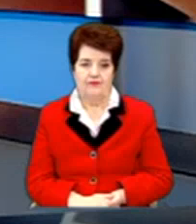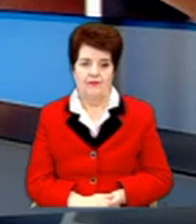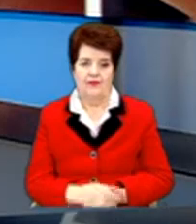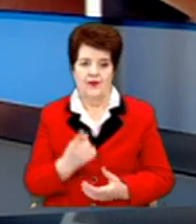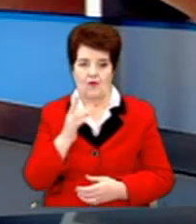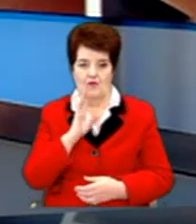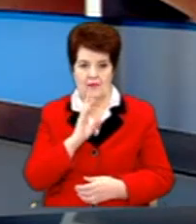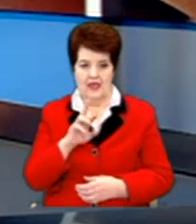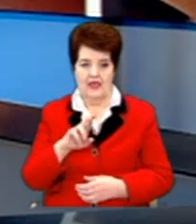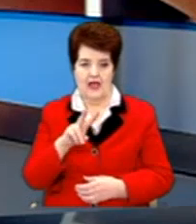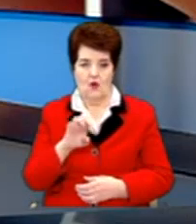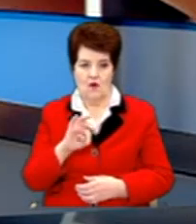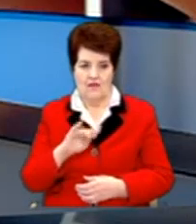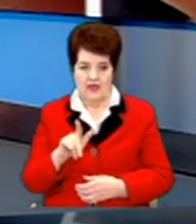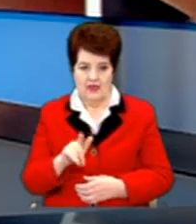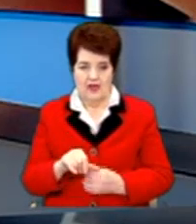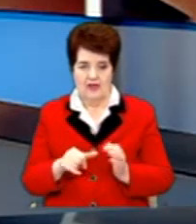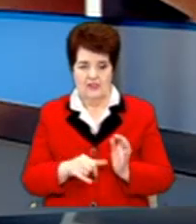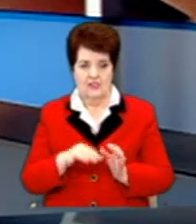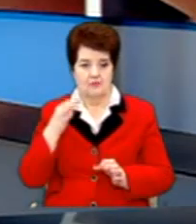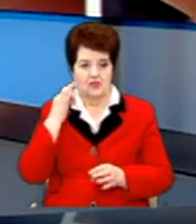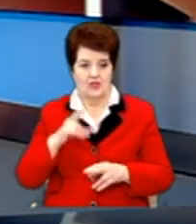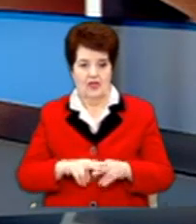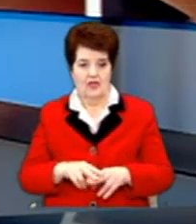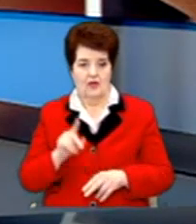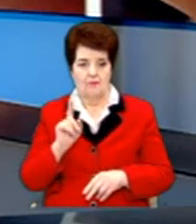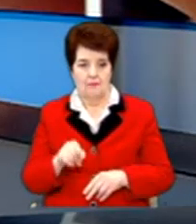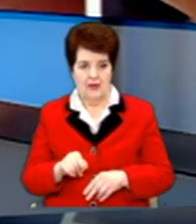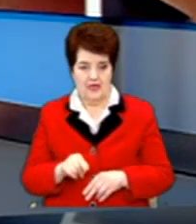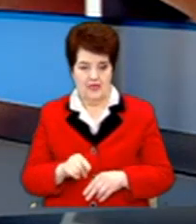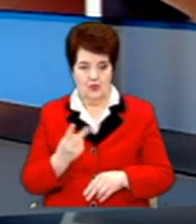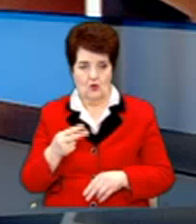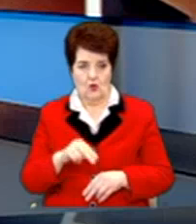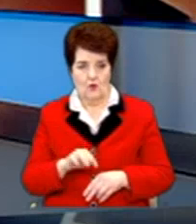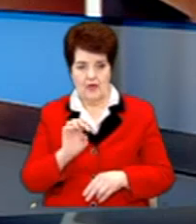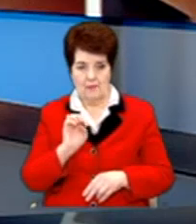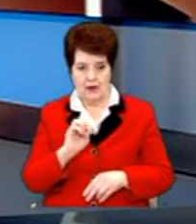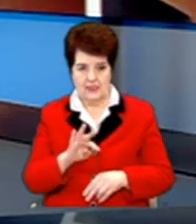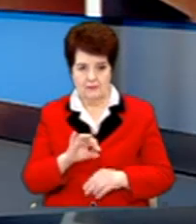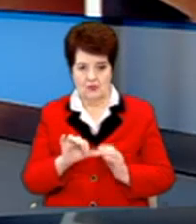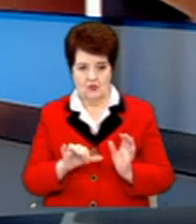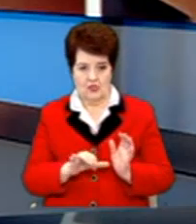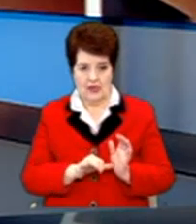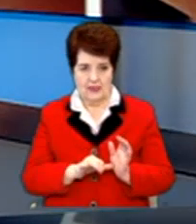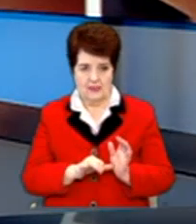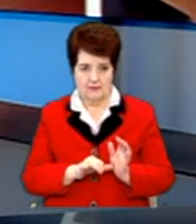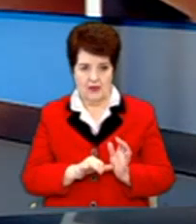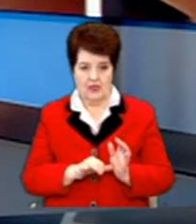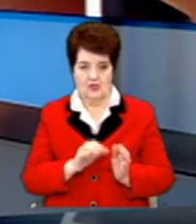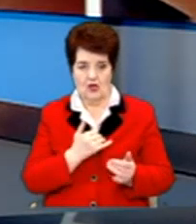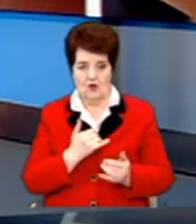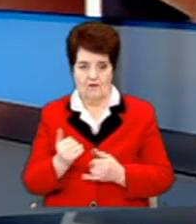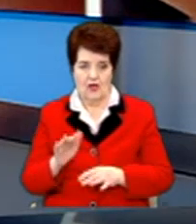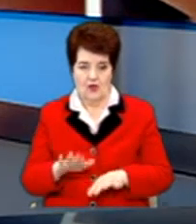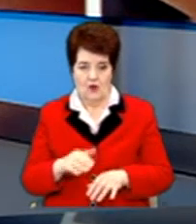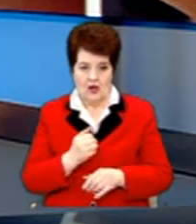O femeie din Ialoveni a fost condamnată la 16 ani de închisoare pentru că între anii 2014-2016, sub pretextul că le oferă un loc